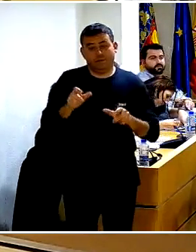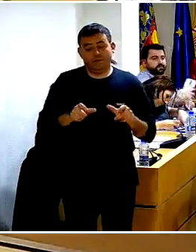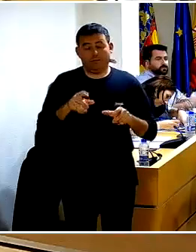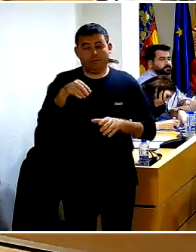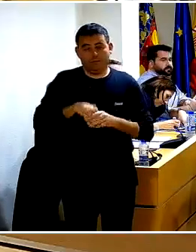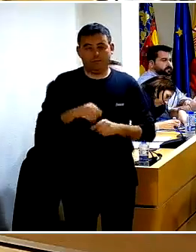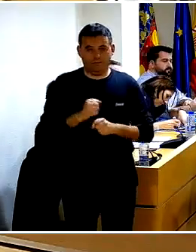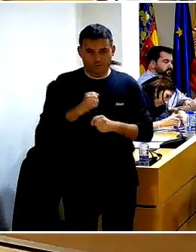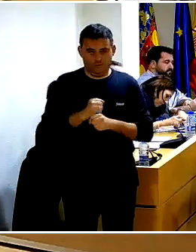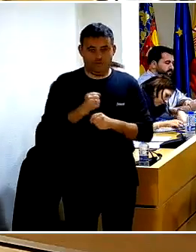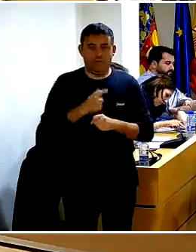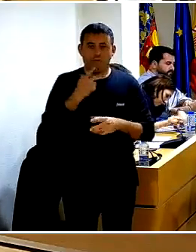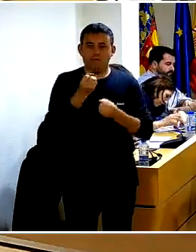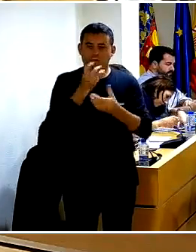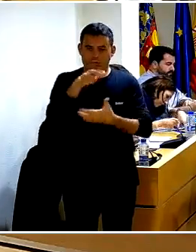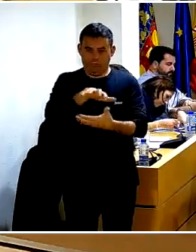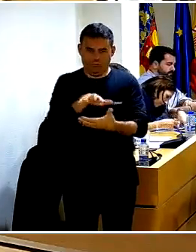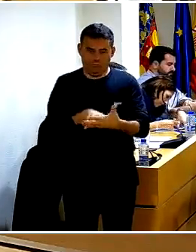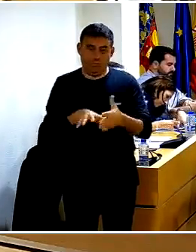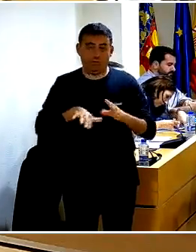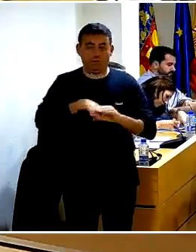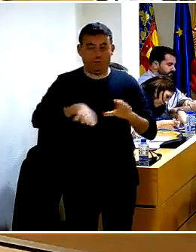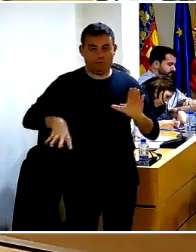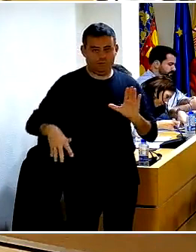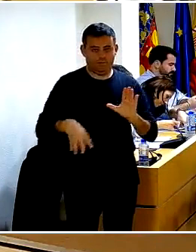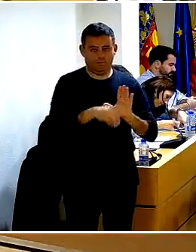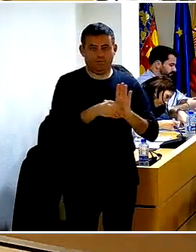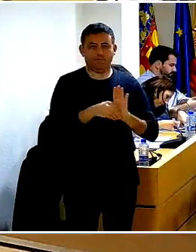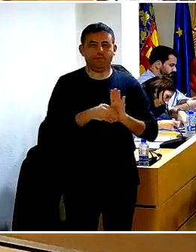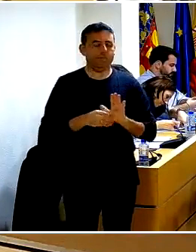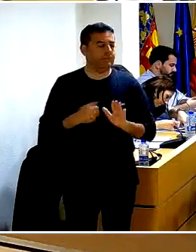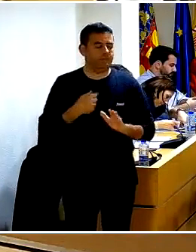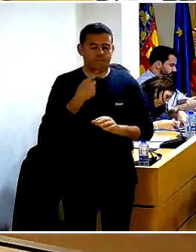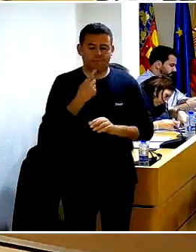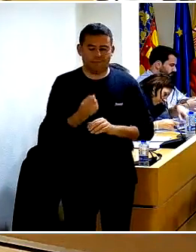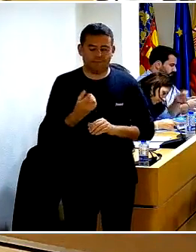s'adjunta a l'expedient, se informa de